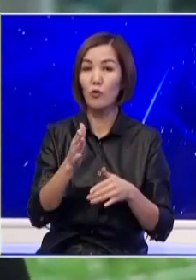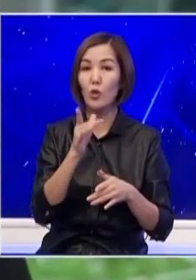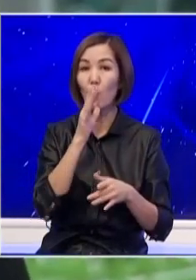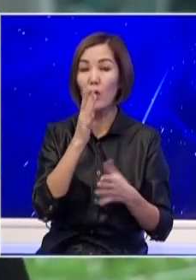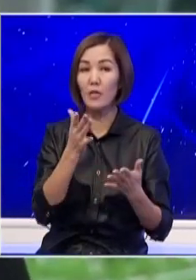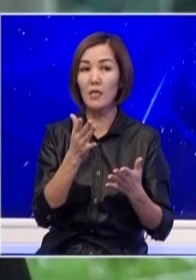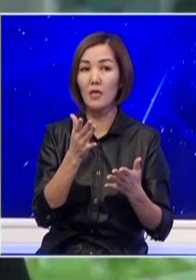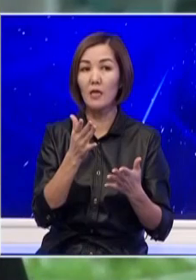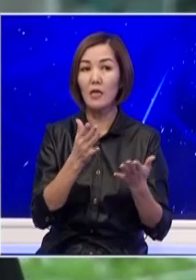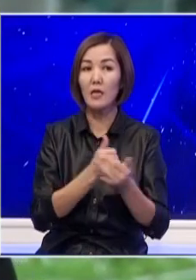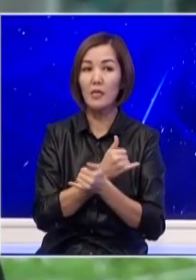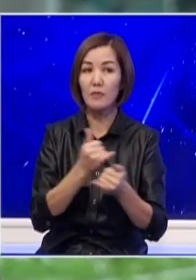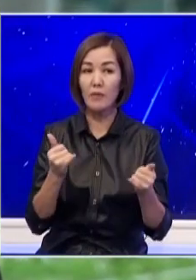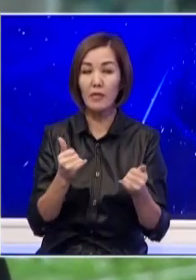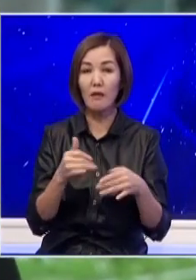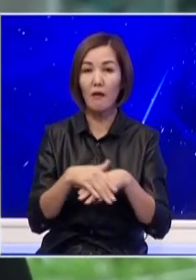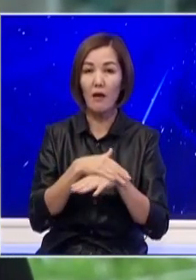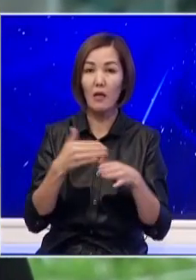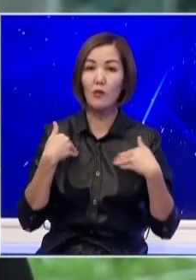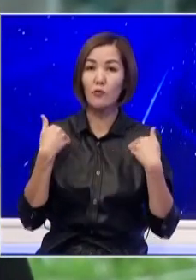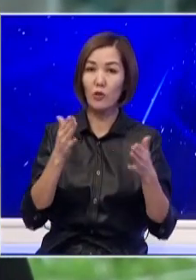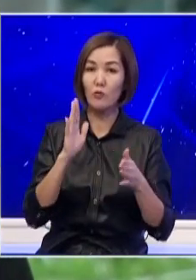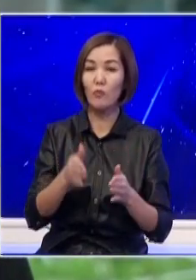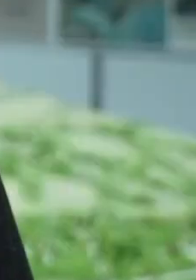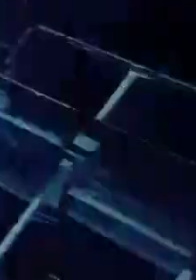уақытылы бұл қызметті халыққа ұсынылады.